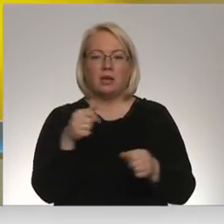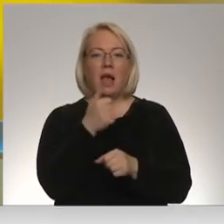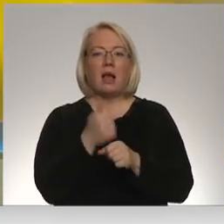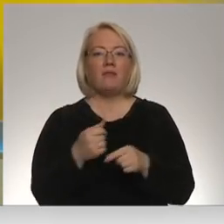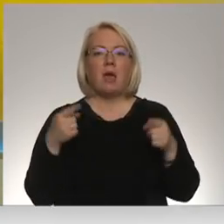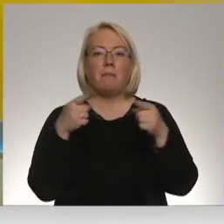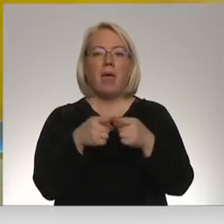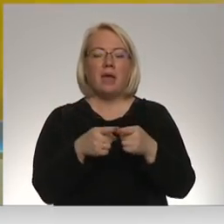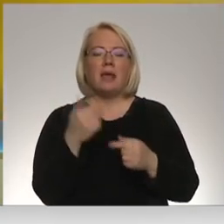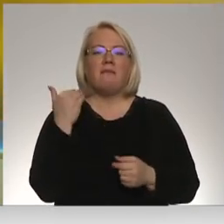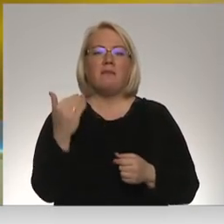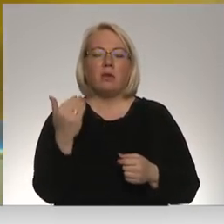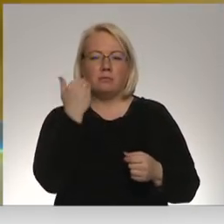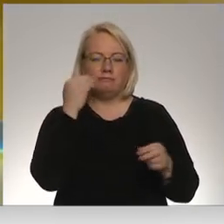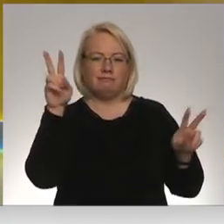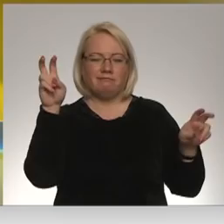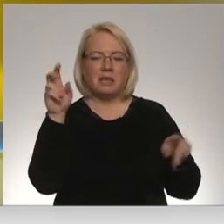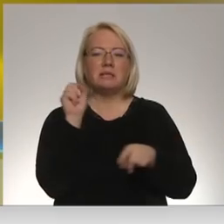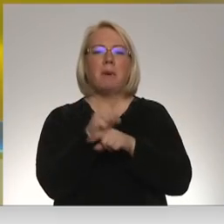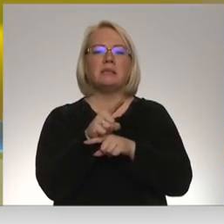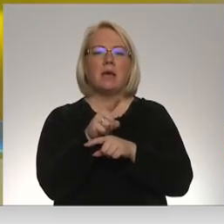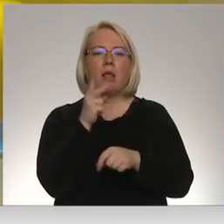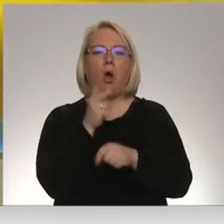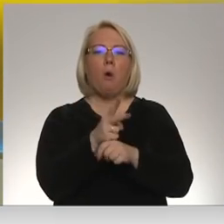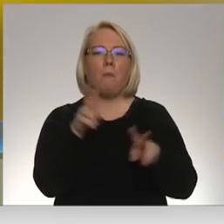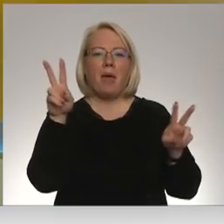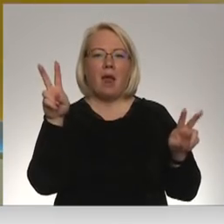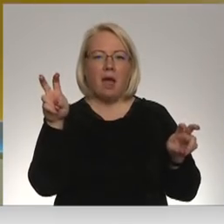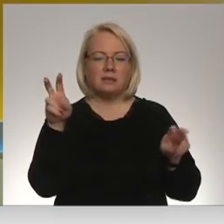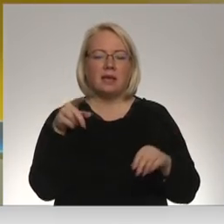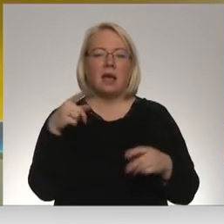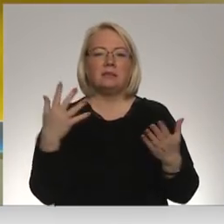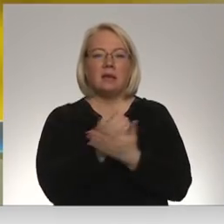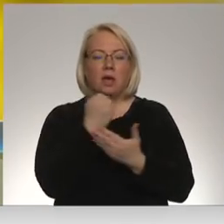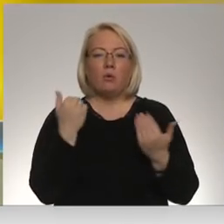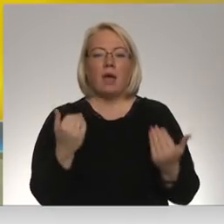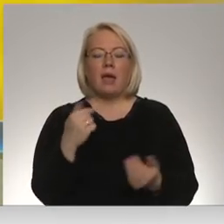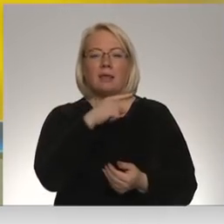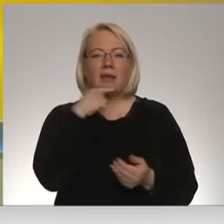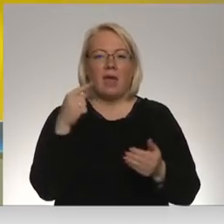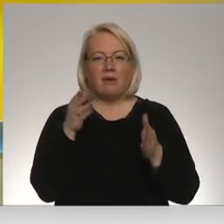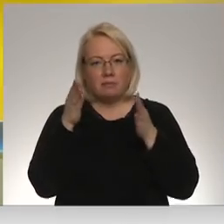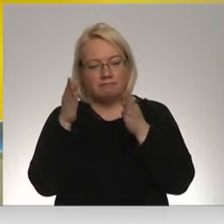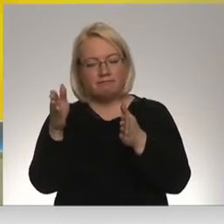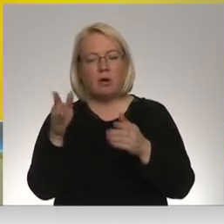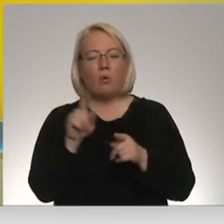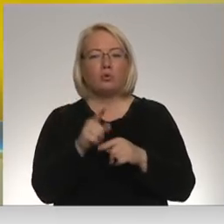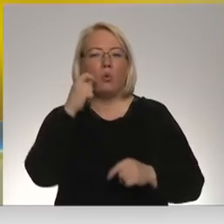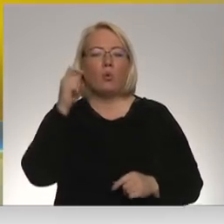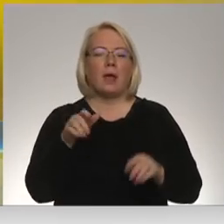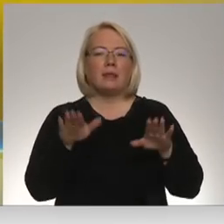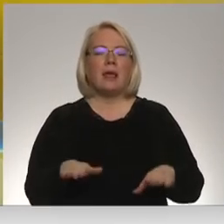viņu izvērstajā tā dēvētajā speciālajā operācijā ir sasniegt, un tagad Krievijas fokus ir uz Ukrainas